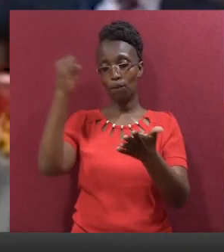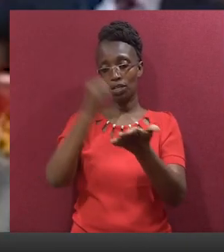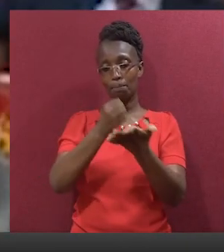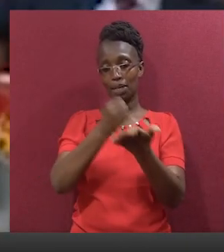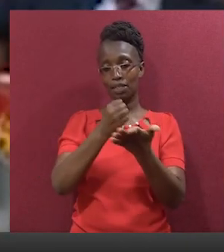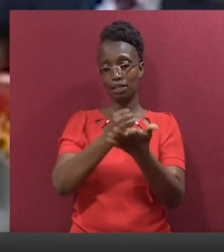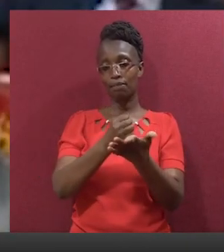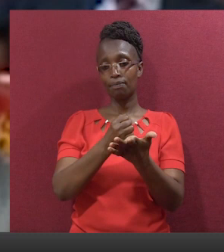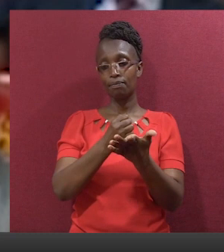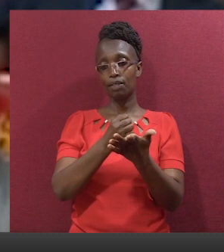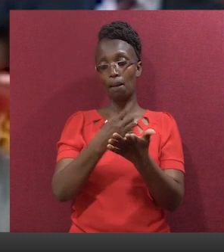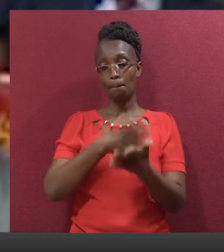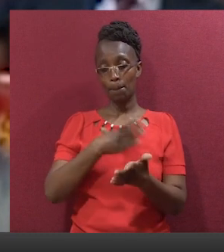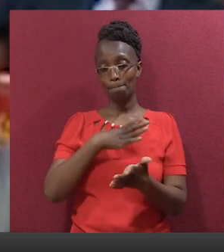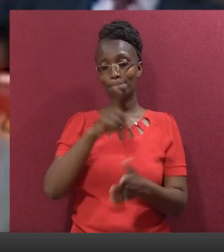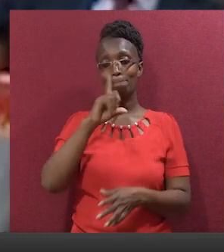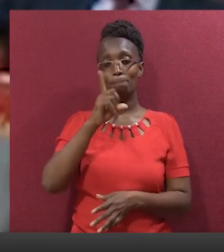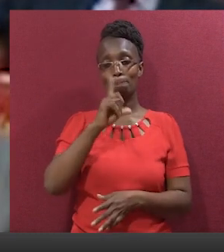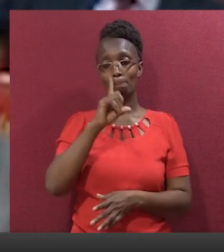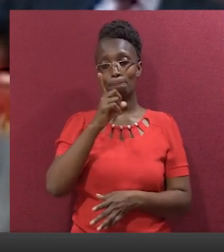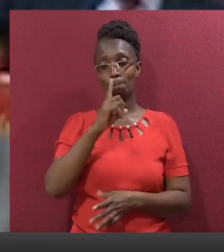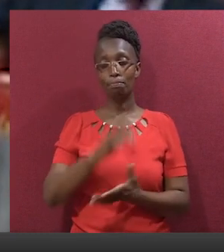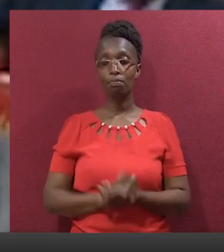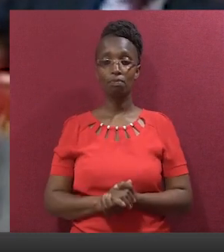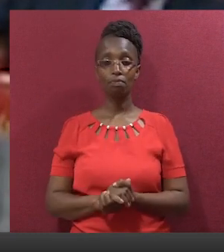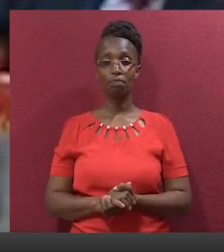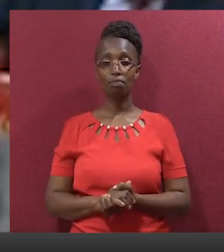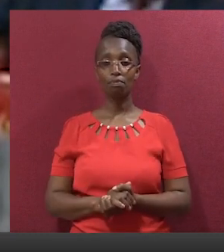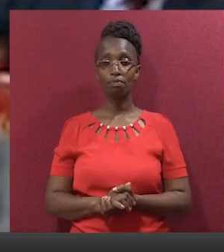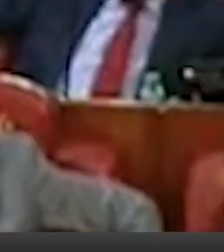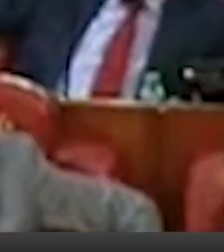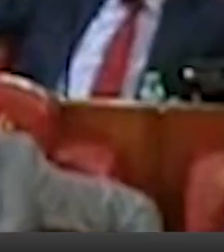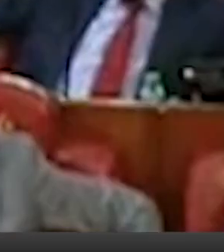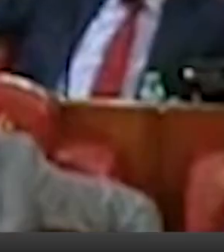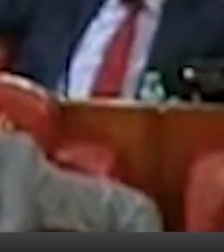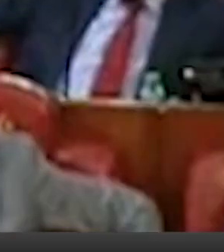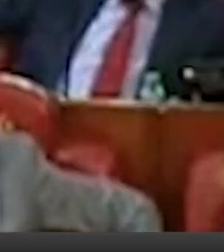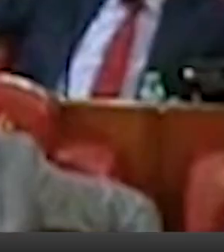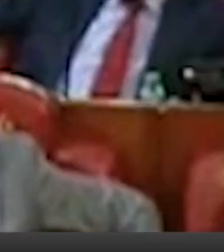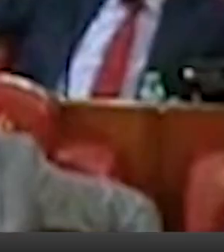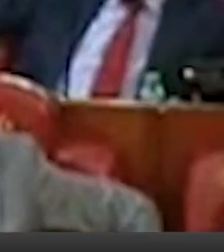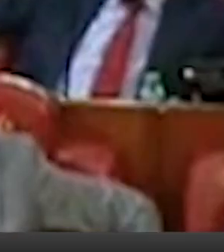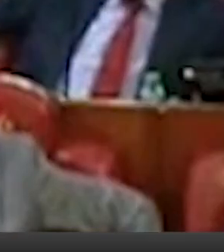ya uteuzi hapo kesho. Zablon Masharia, Undugu TV.